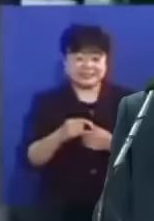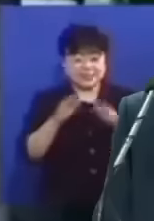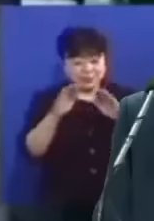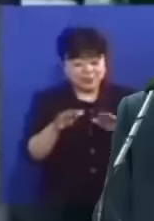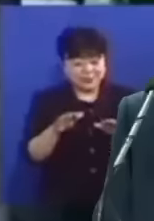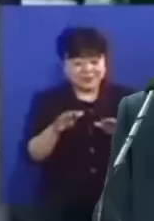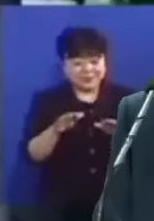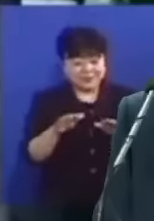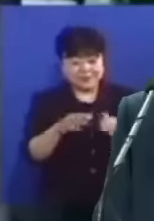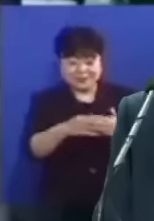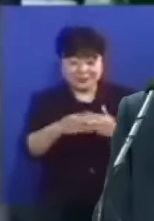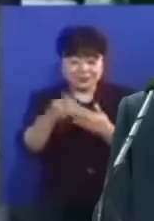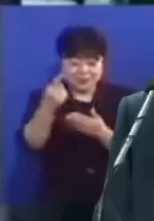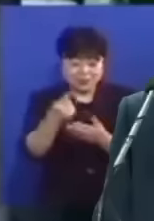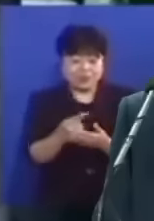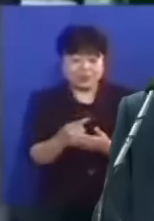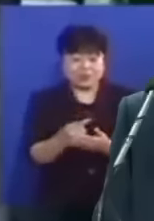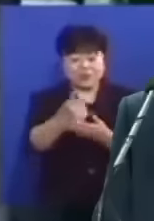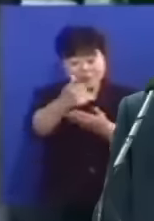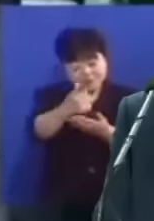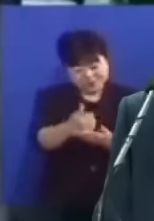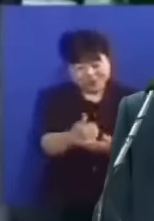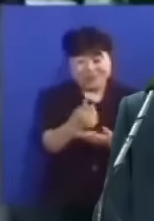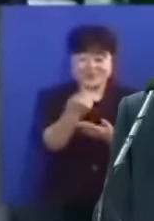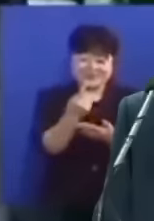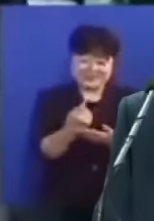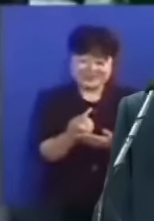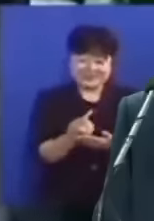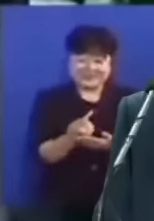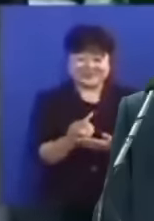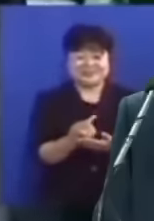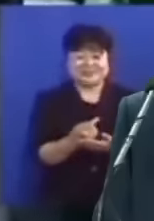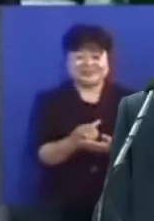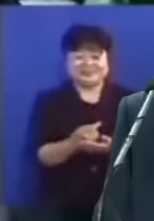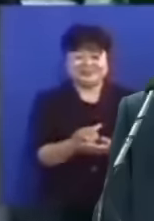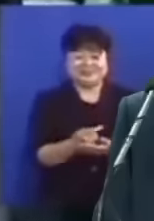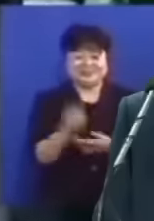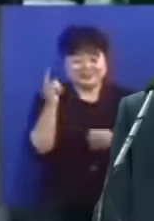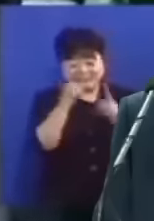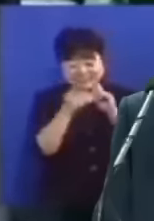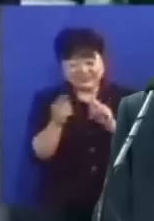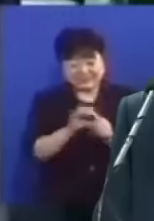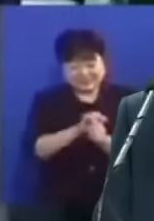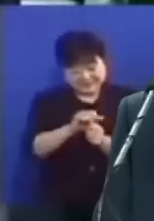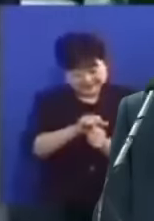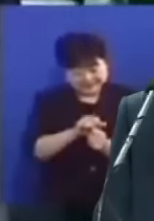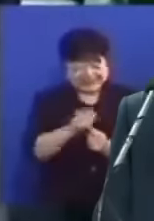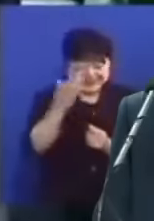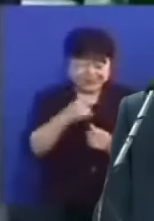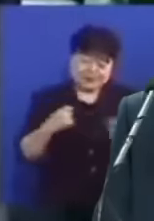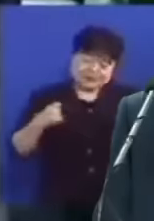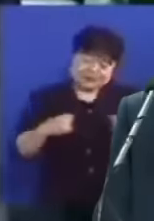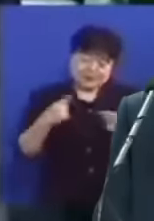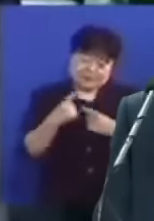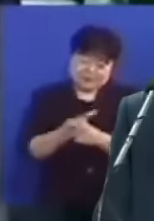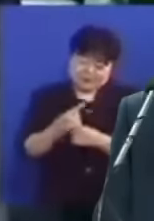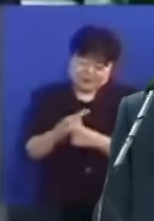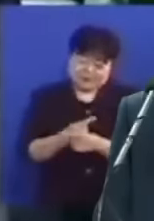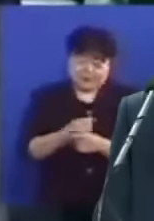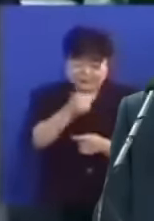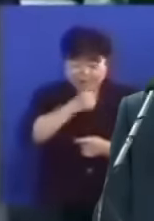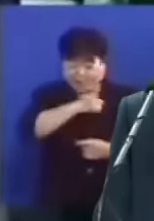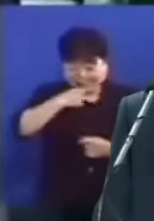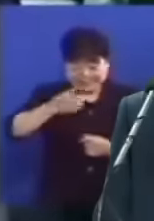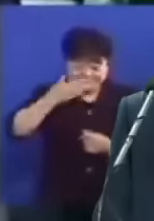이번에는 데리고 나온 것이 아니라 모시고 나와서 상처 입은 옷을 다 씻어주고 옷도 깨끗한 옷으로 갈아입게 하고